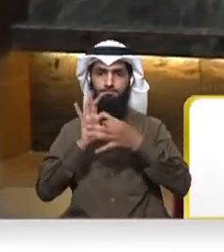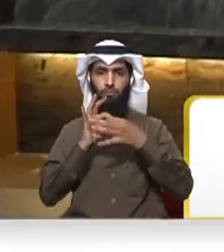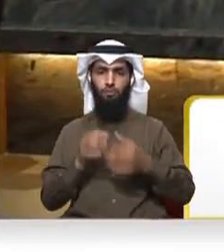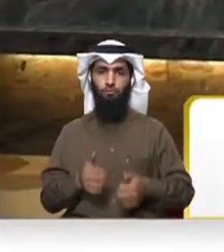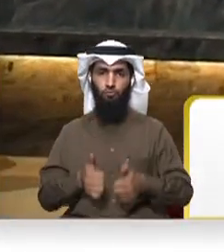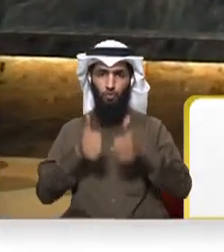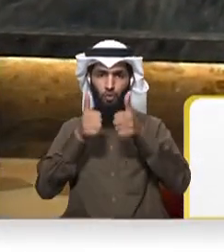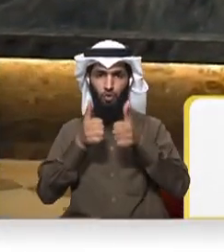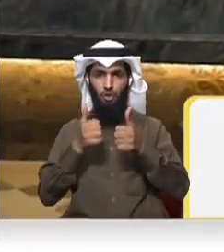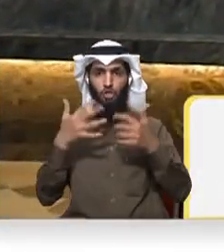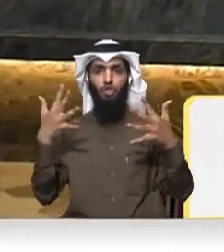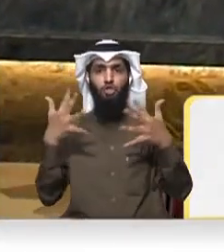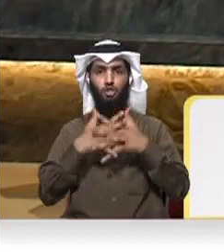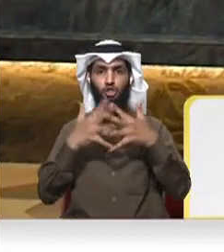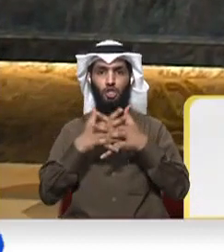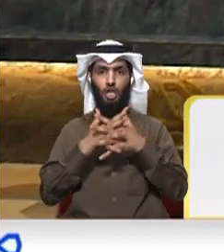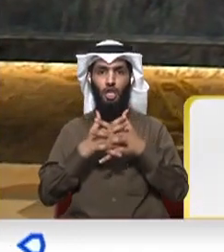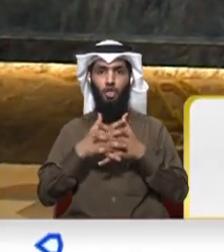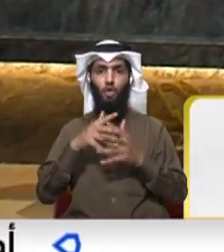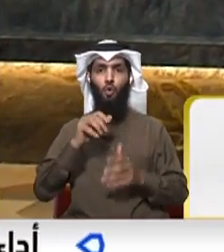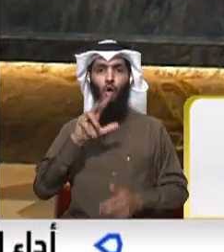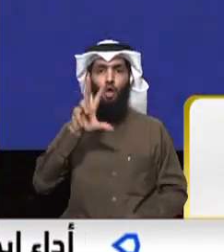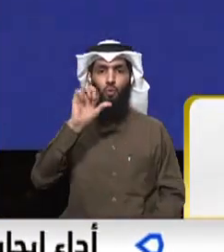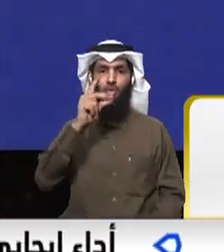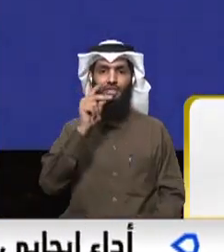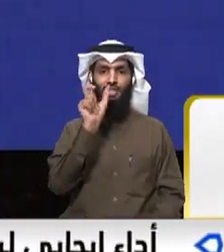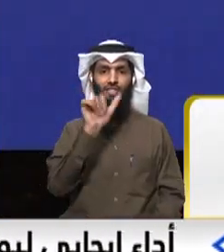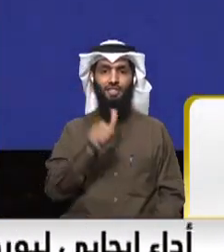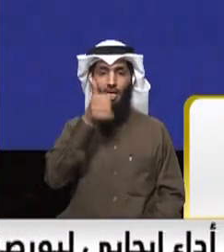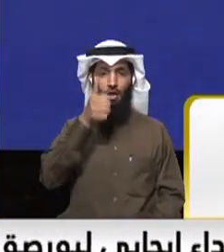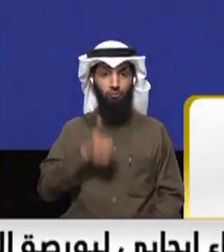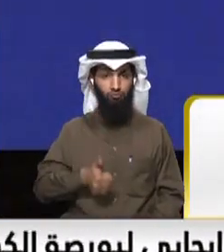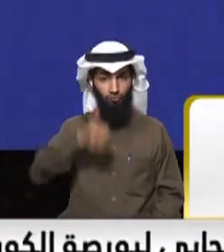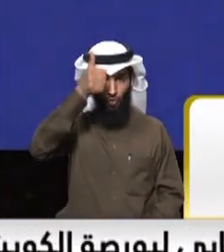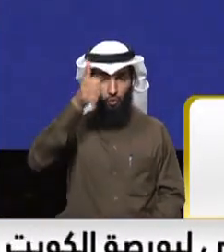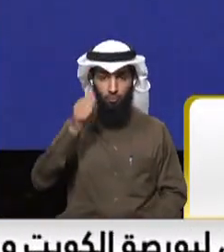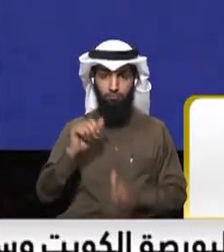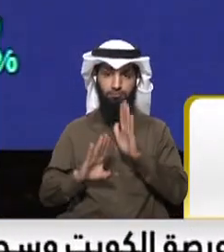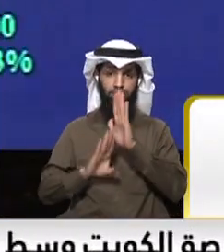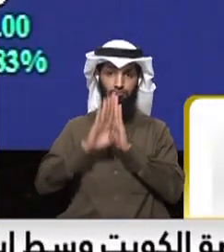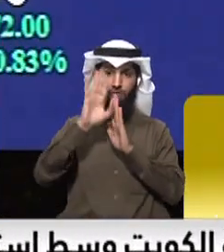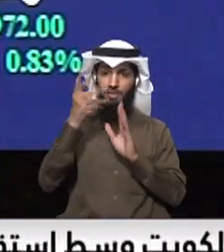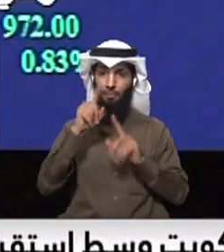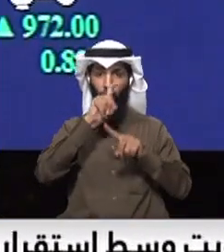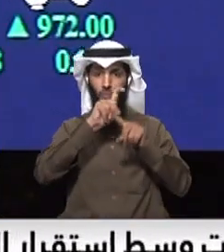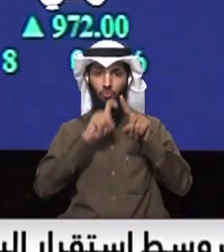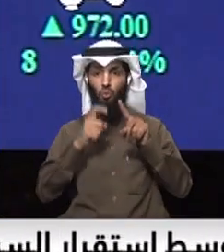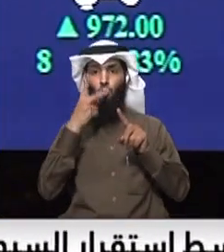وطنية تصدر قائمة الشركات الأكثر ارتفاعا بنسبة 21%.